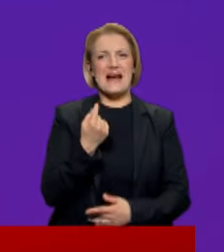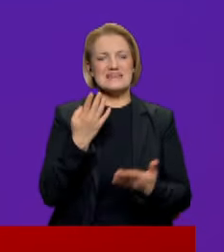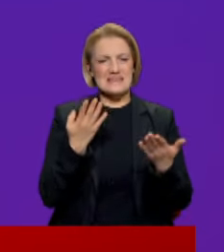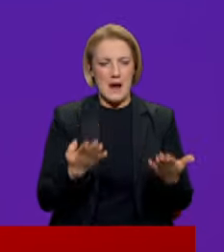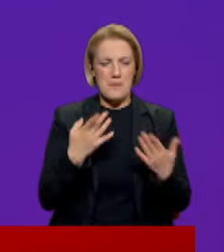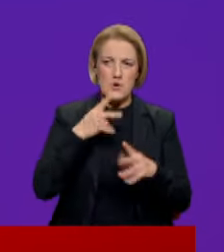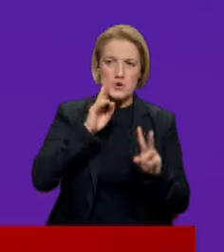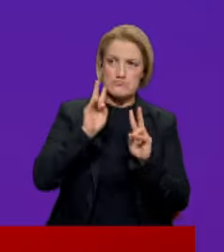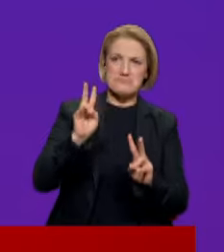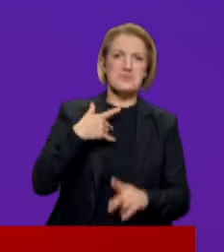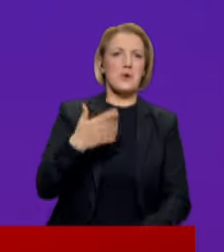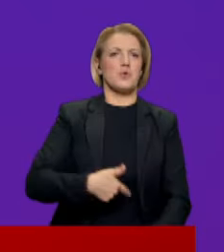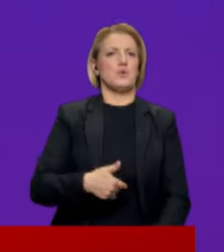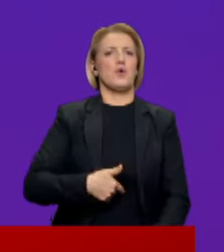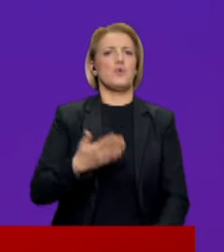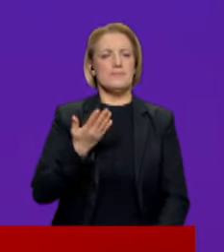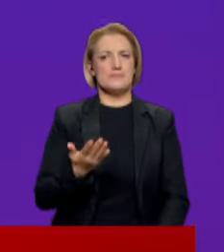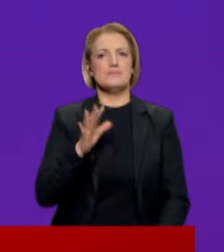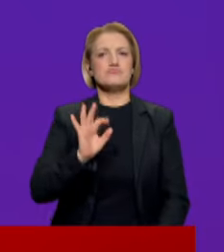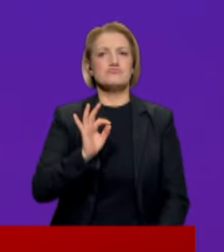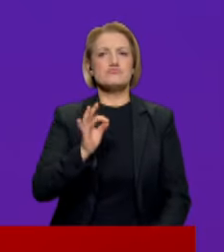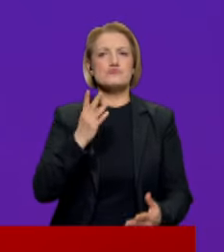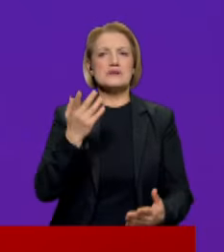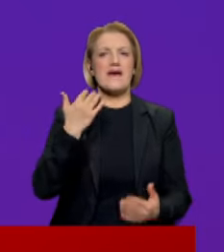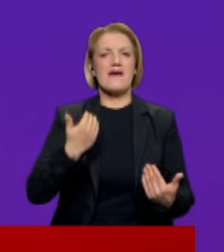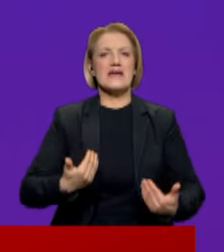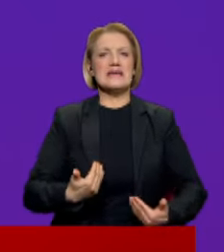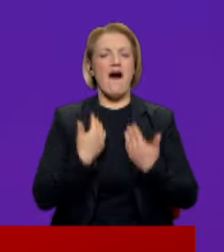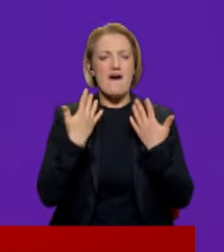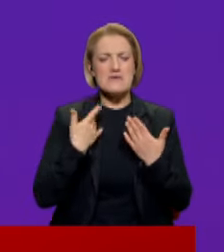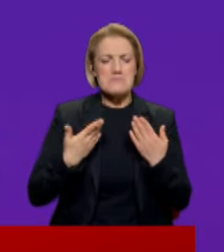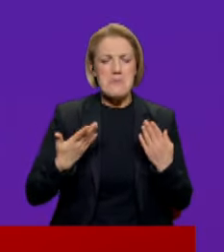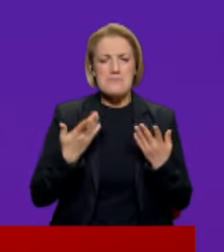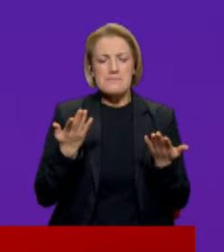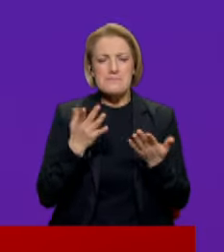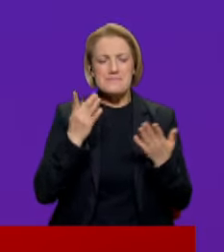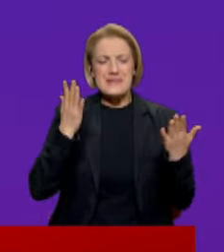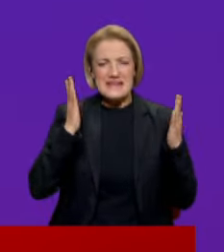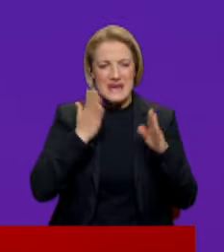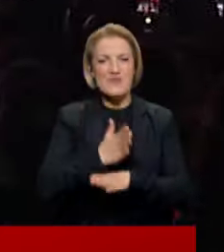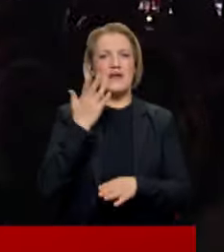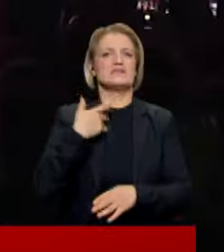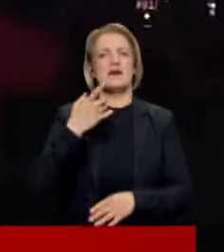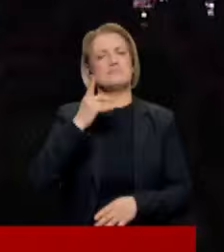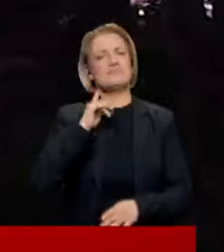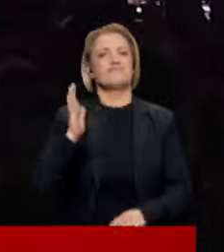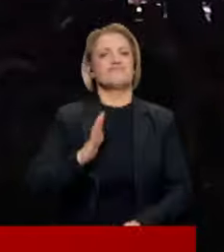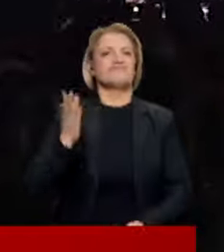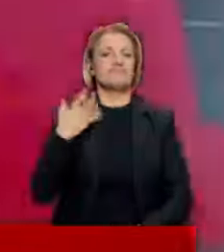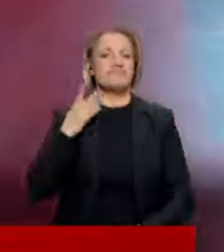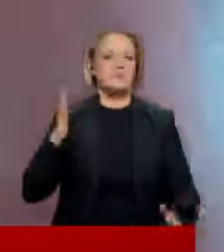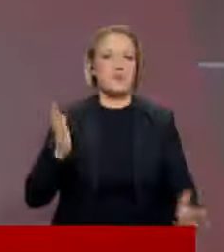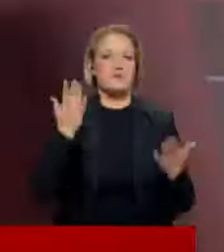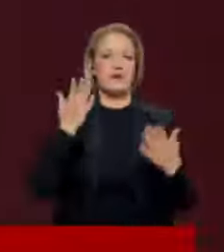pespaye hallerine gülerek izliyorum. Bu düpedüz yargı tacizidir. Gerçekten vız gelir tırıs gider. Ankara ve İstanbul